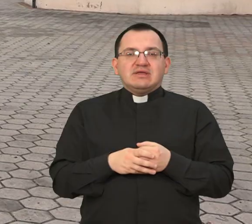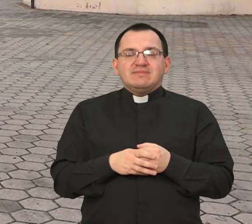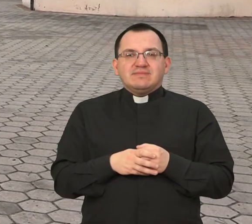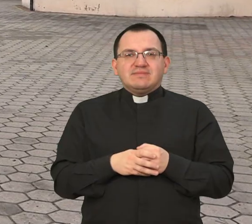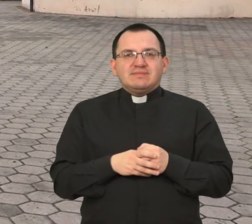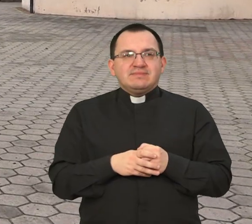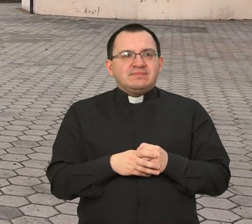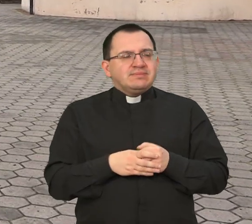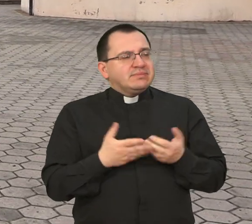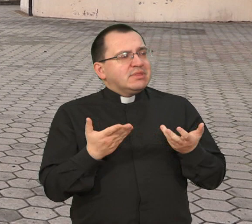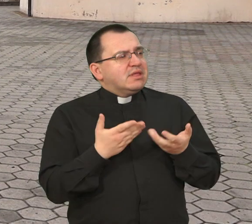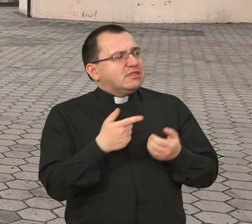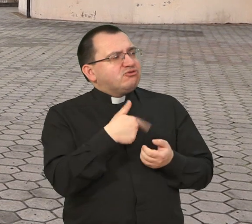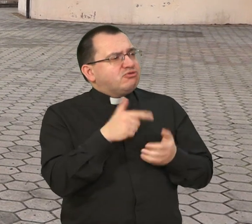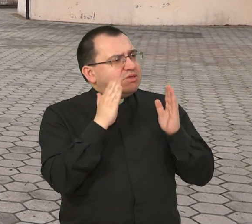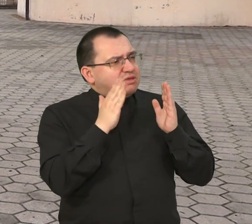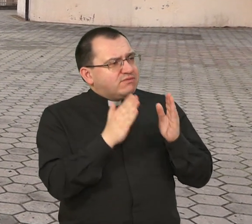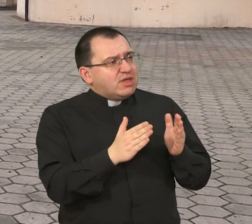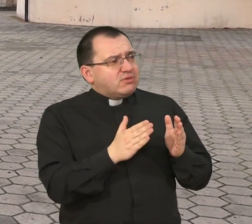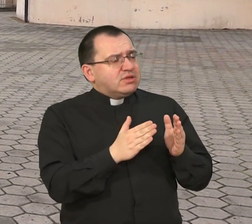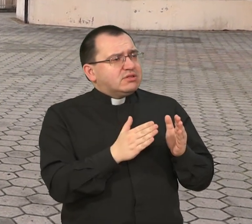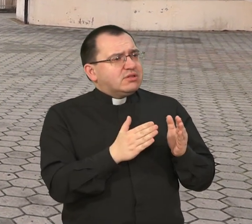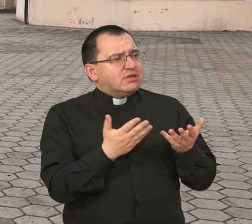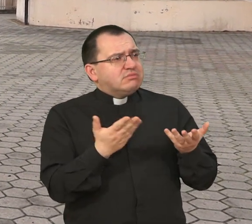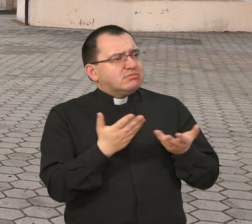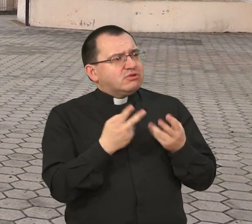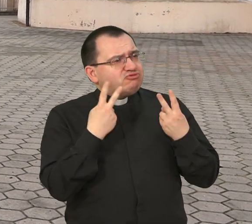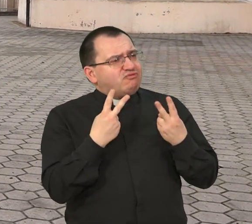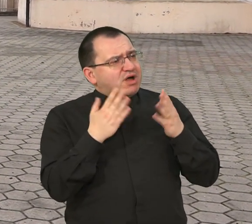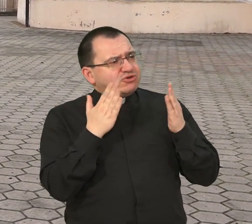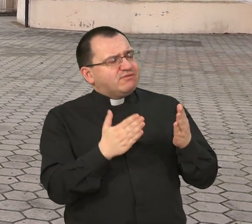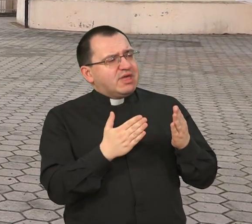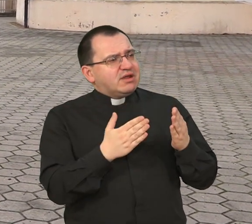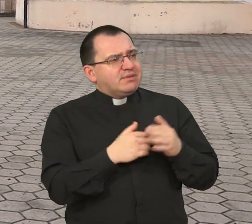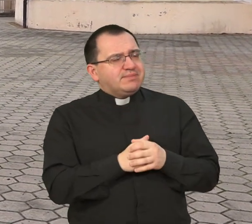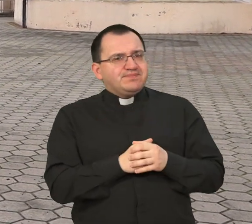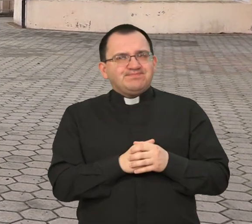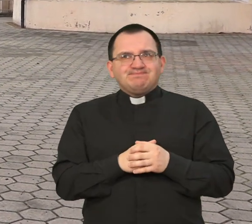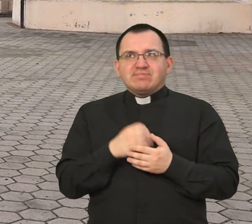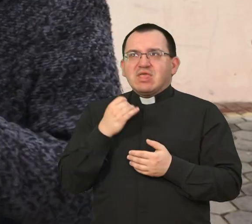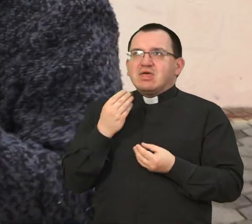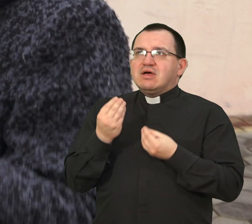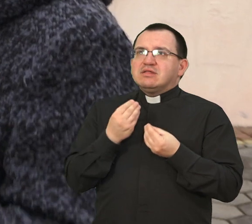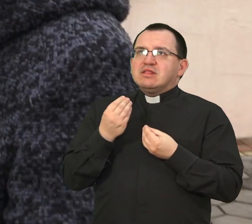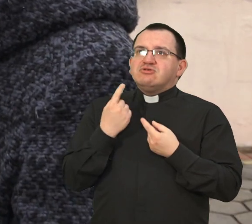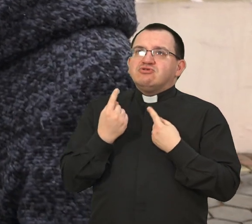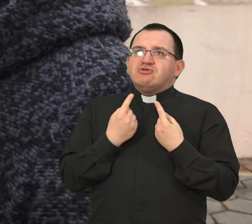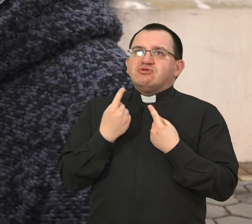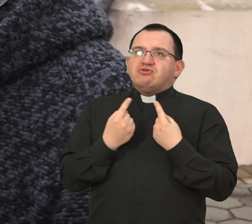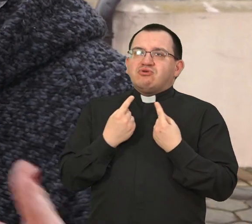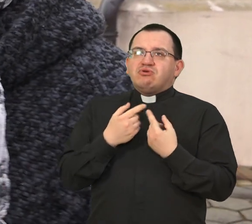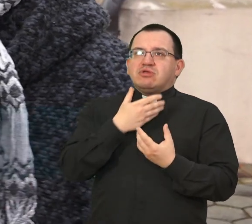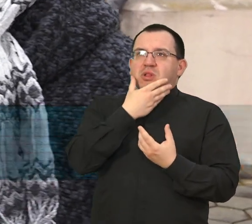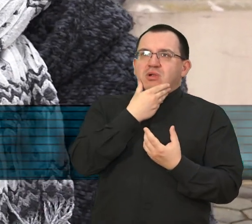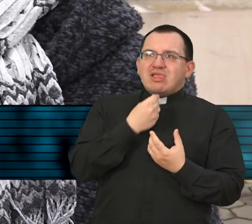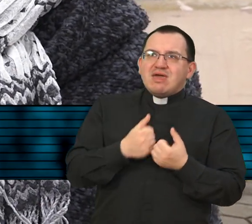tako. Zašto vi osobno vjerujete i zašto je lijepo živjeti svoju vjeru? Kad se nešto dogodilo, bez obzira lijepo